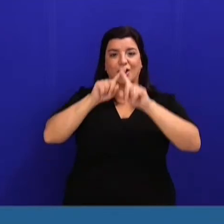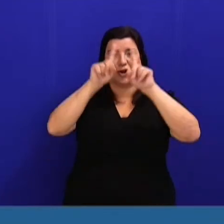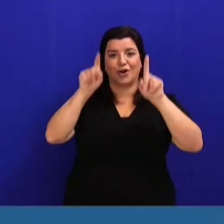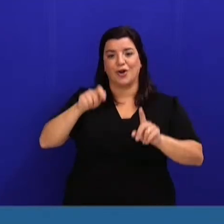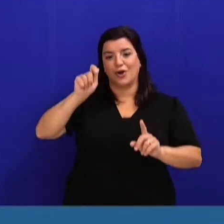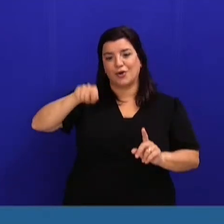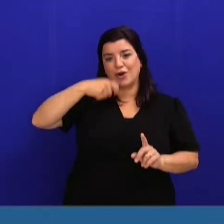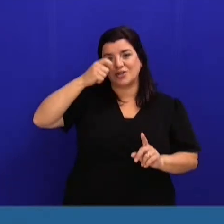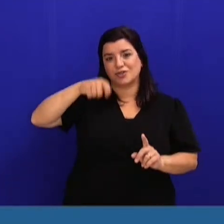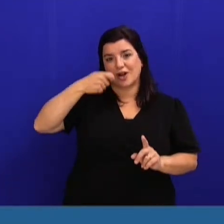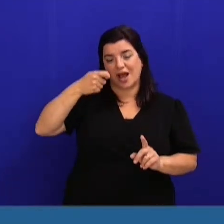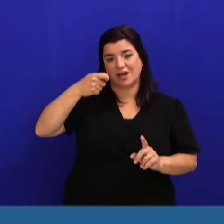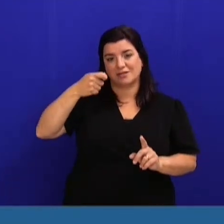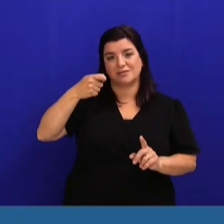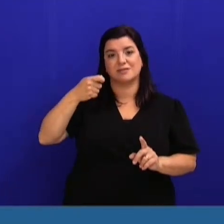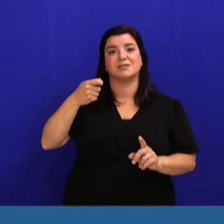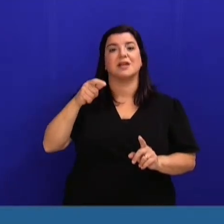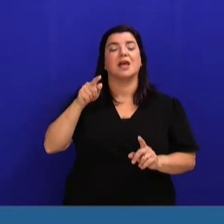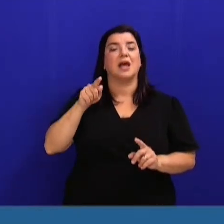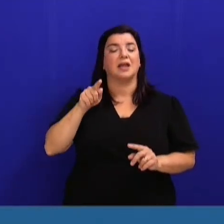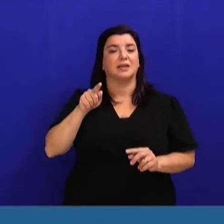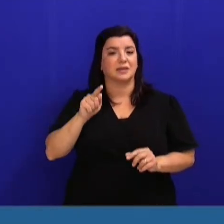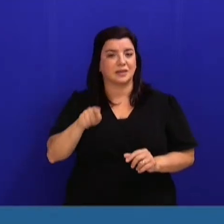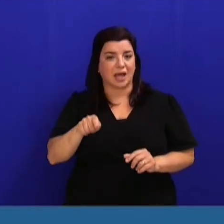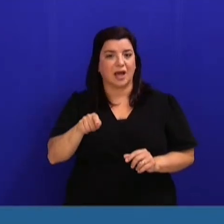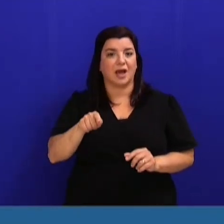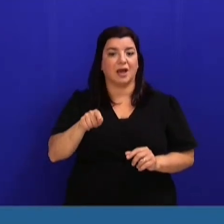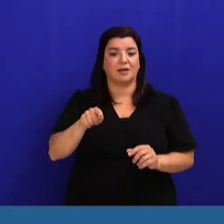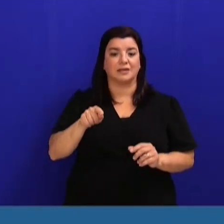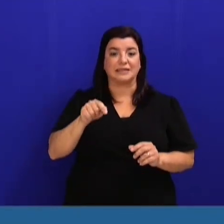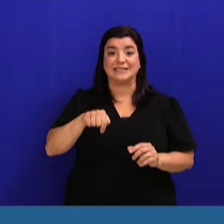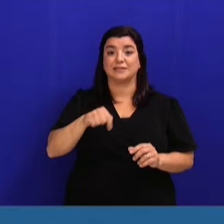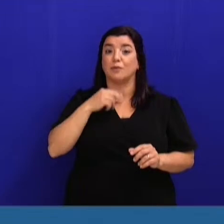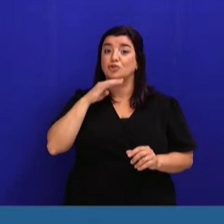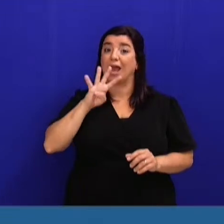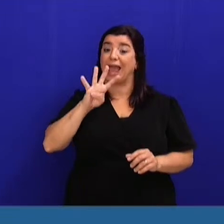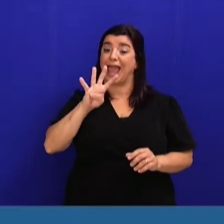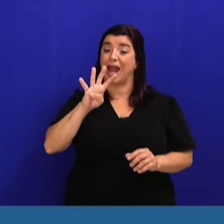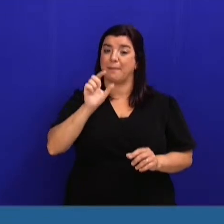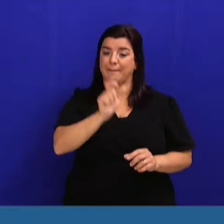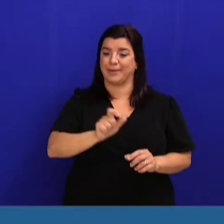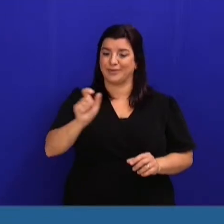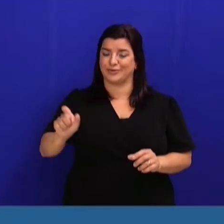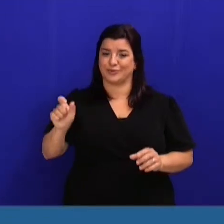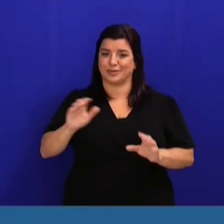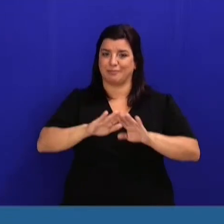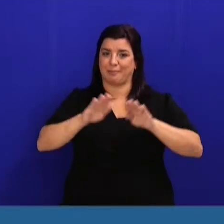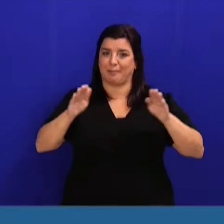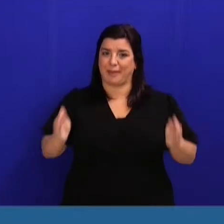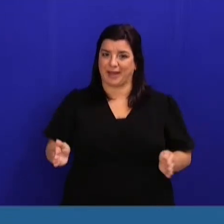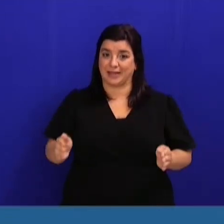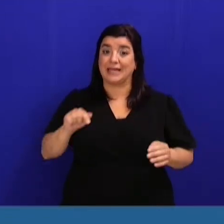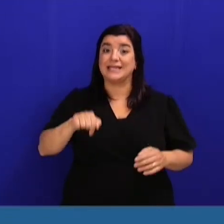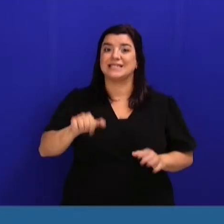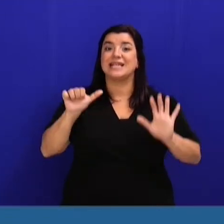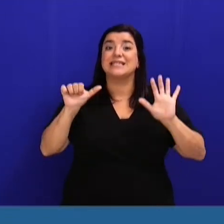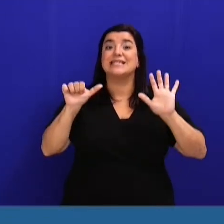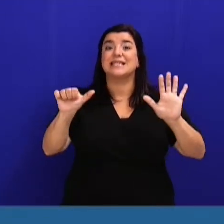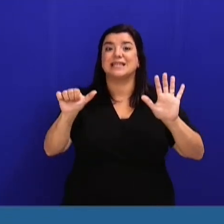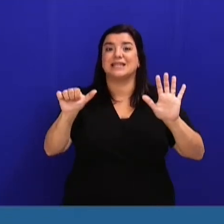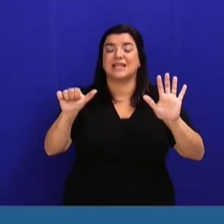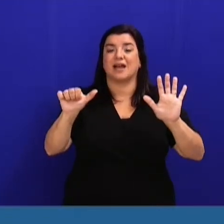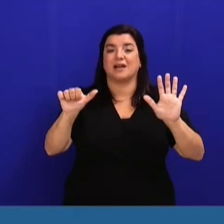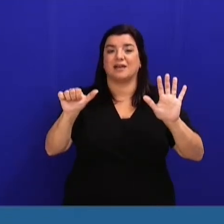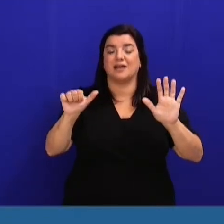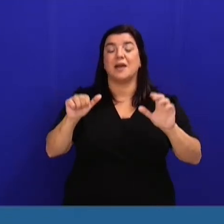jiżdiedu l-imwejjed fejn jippermettu li jkun hemm 6 persuni li jistgħu jkunu flimkien. Fakkarkom li dejjem intom kemm jistgħu żommu dejjem